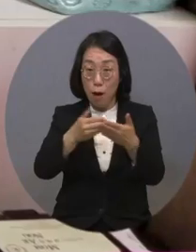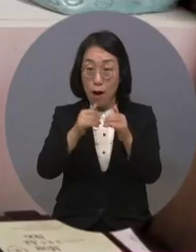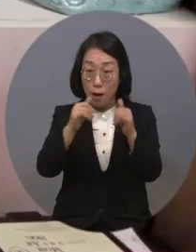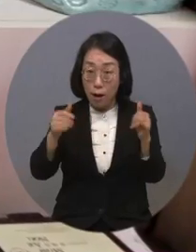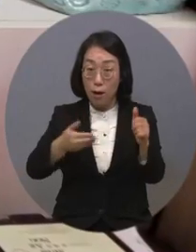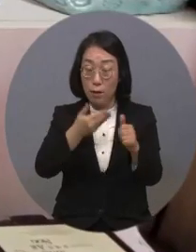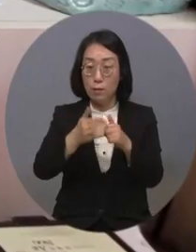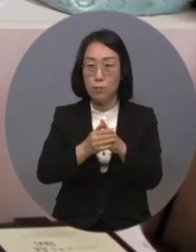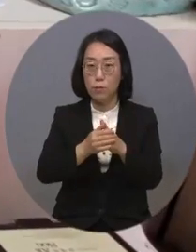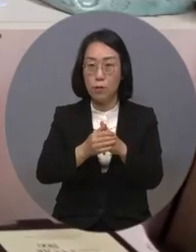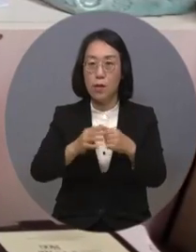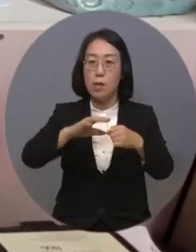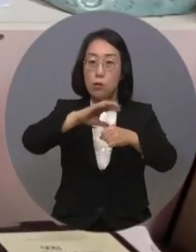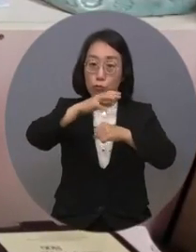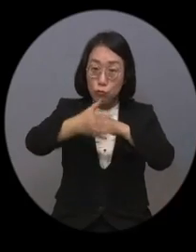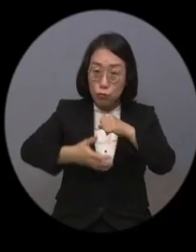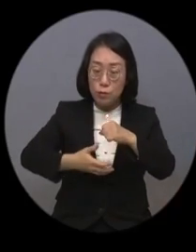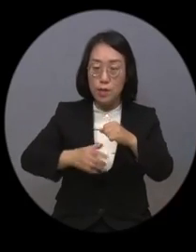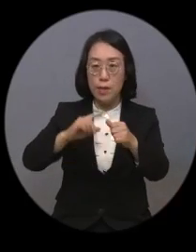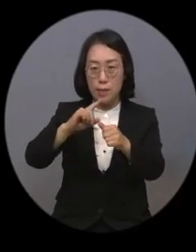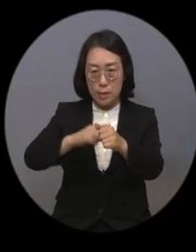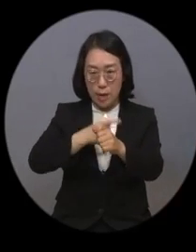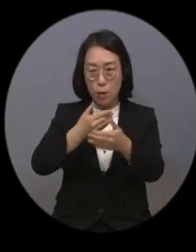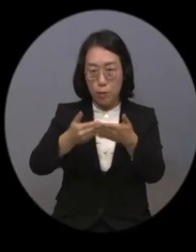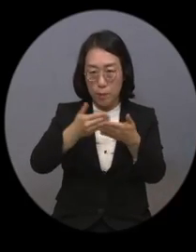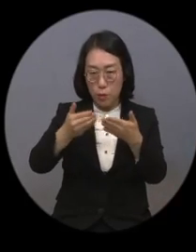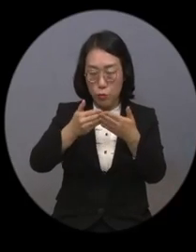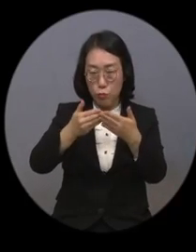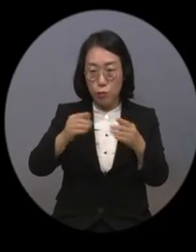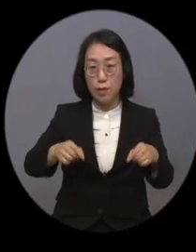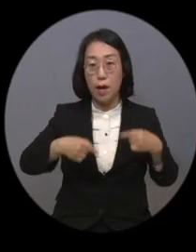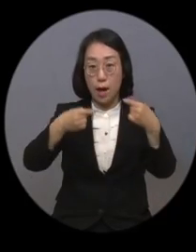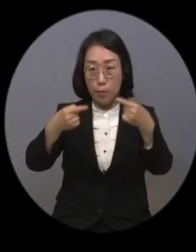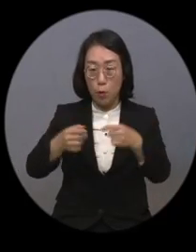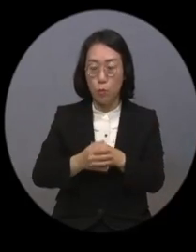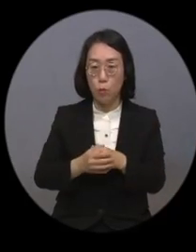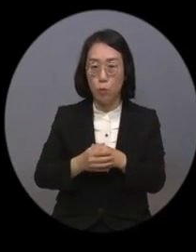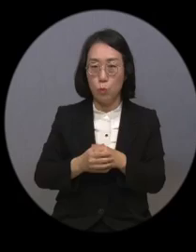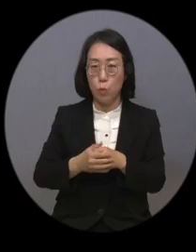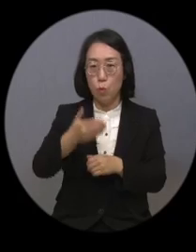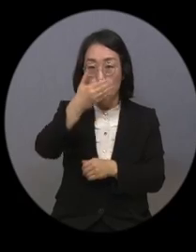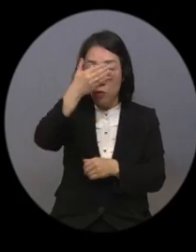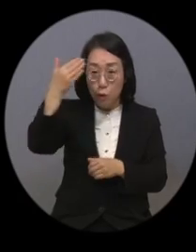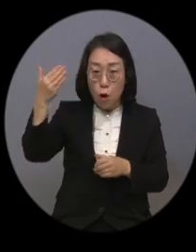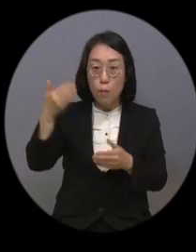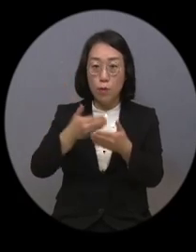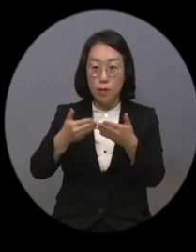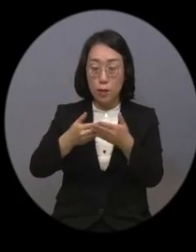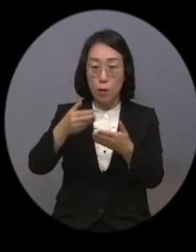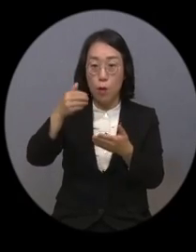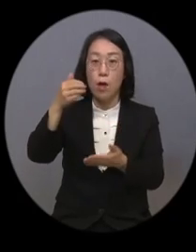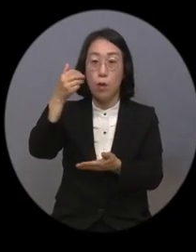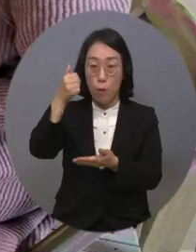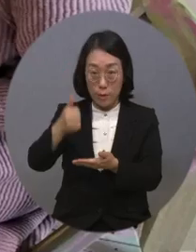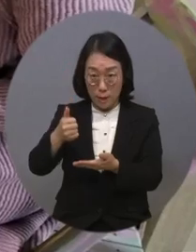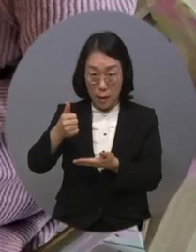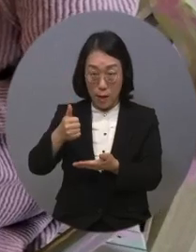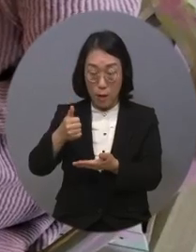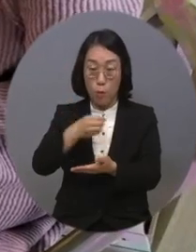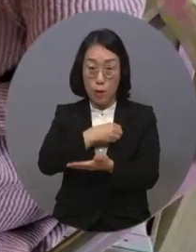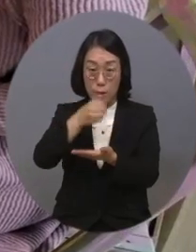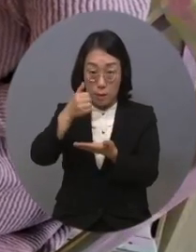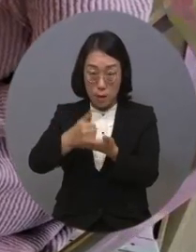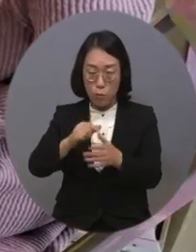순천만 국제자연환경미술제 참여 작가와 국내 순천 청년작가회 회장을 역임하는 등